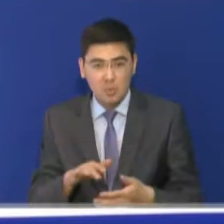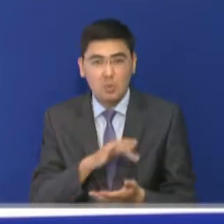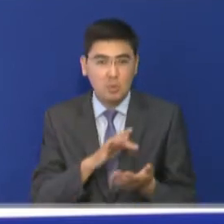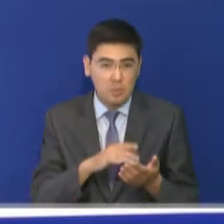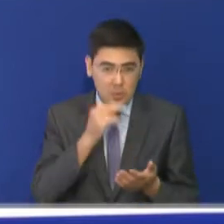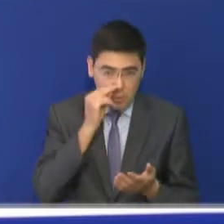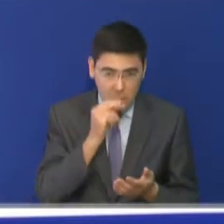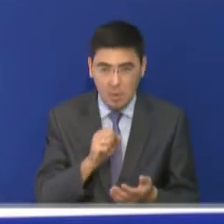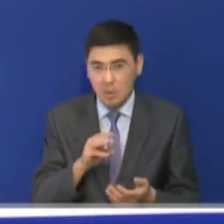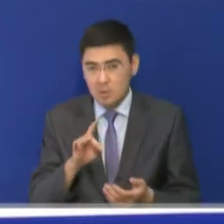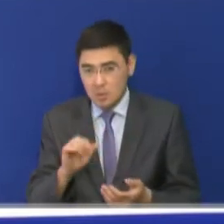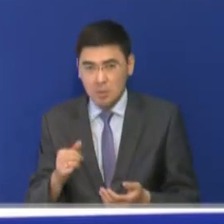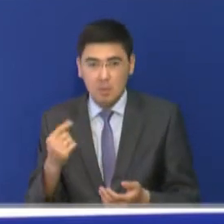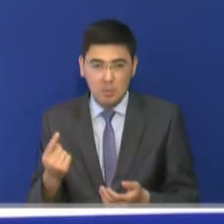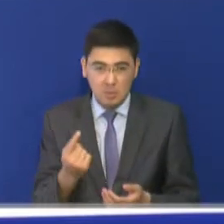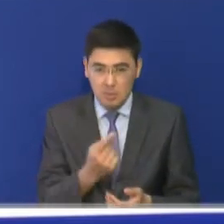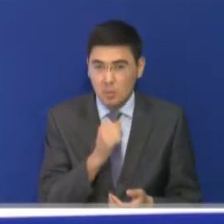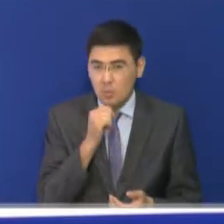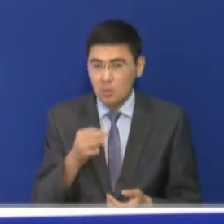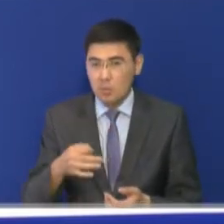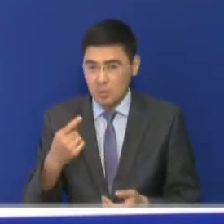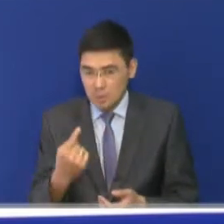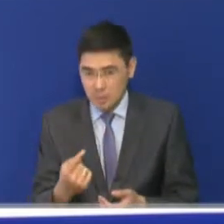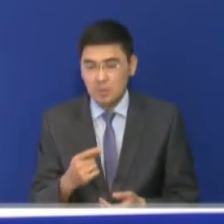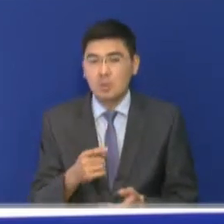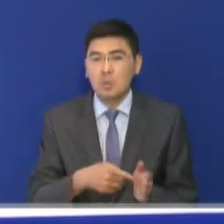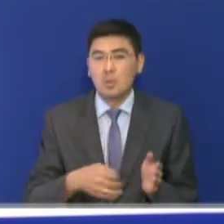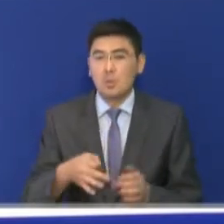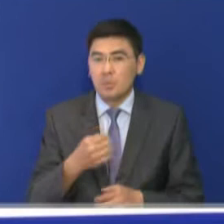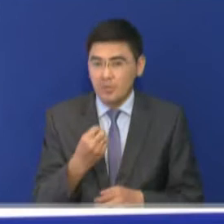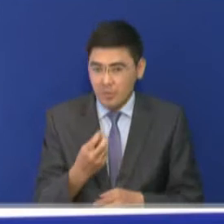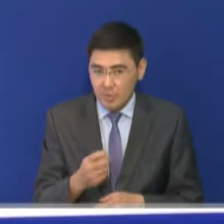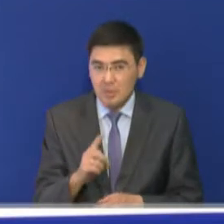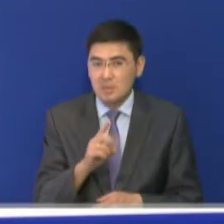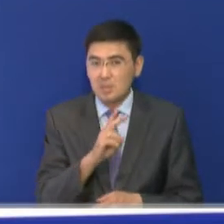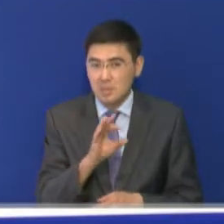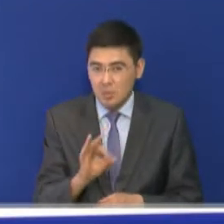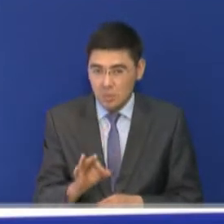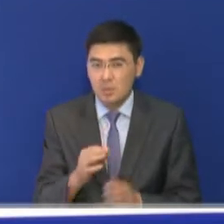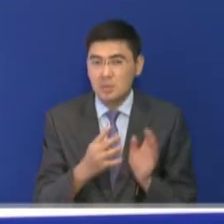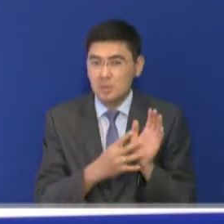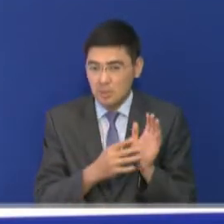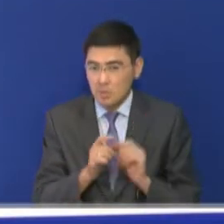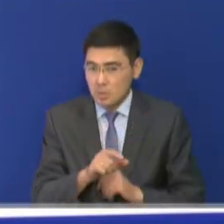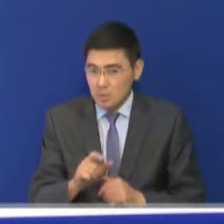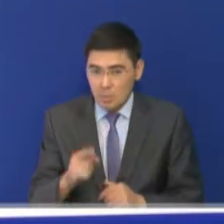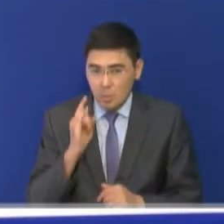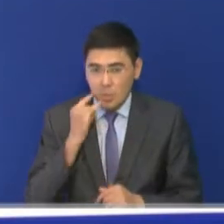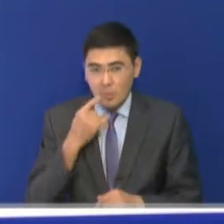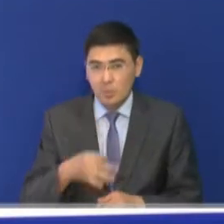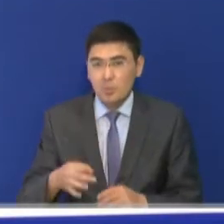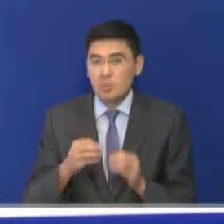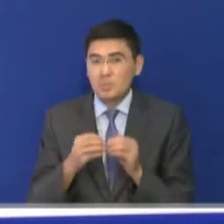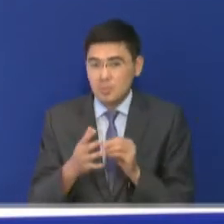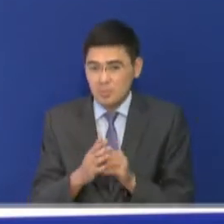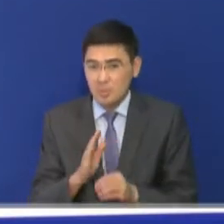Қостанай, Атырау облыстарында 1 адамнан, Қарағанды облысында 12, Батыс Қазақстан мен Қызылорда облыстарында 9 адамнан, Павлодар облысында